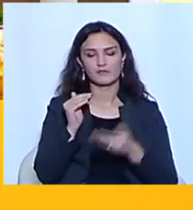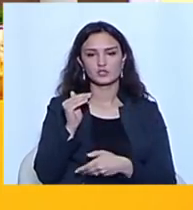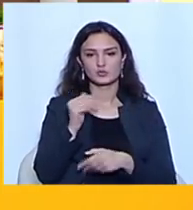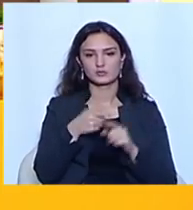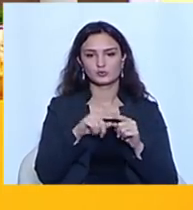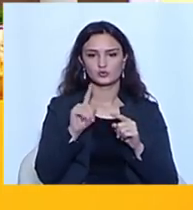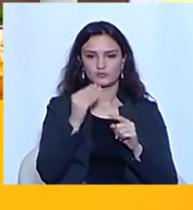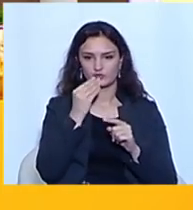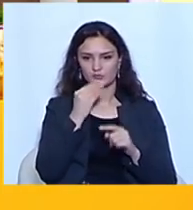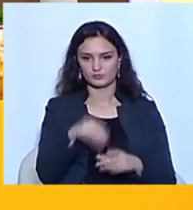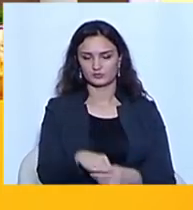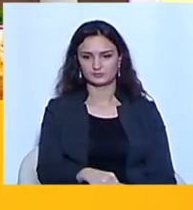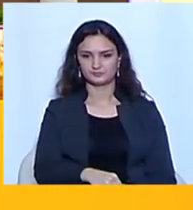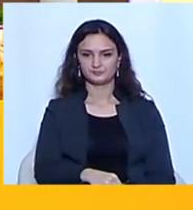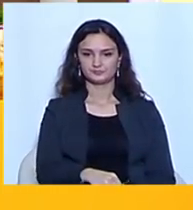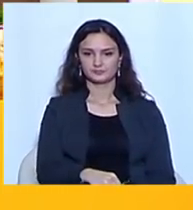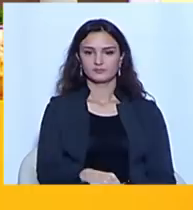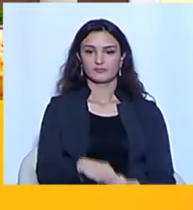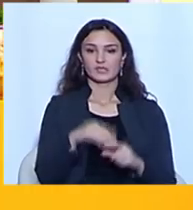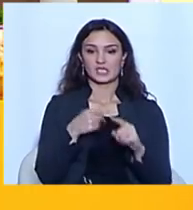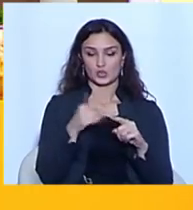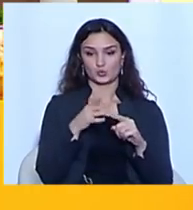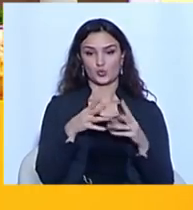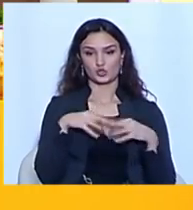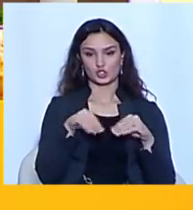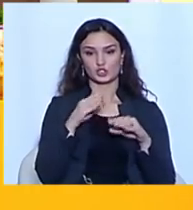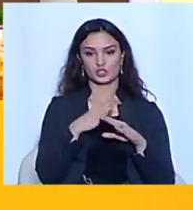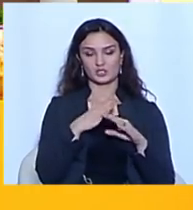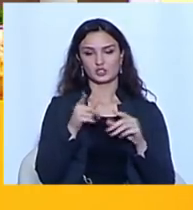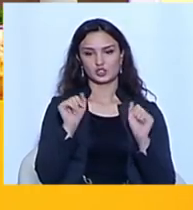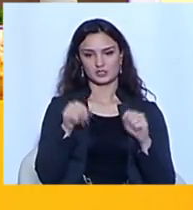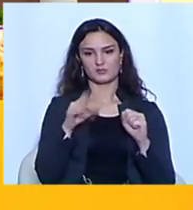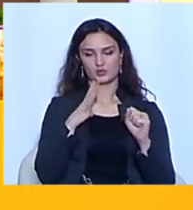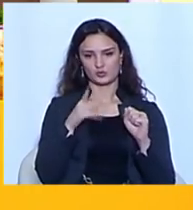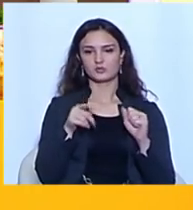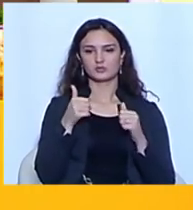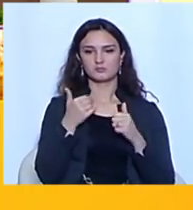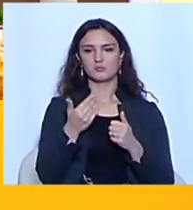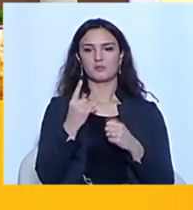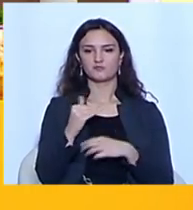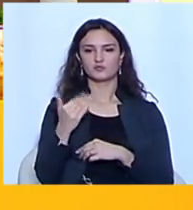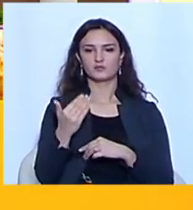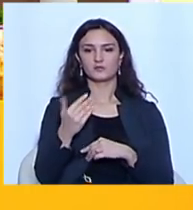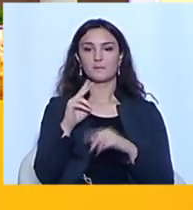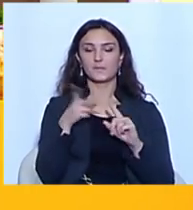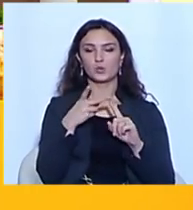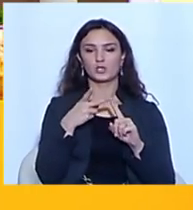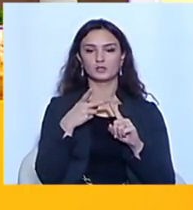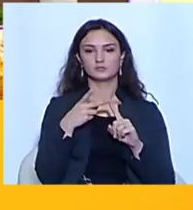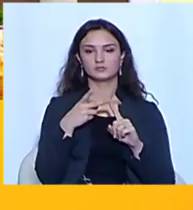ვიცხოვროთ იმისათვის, რომ ვჭამოთ. ეს კულტი თუ ჩამოყალიბდა ოჯახში, ეს შეიძლება იყოს საბედისწერო ამ ბავშვებისათვის. და